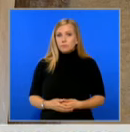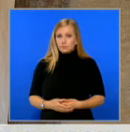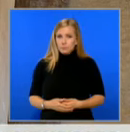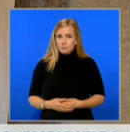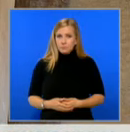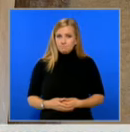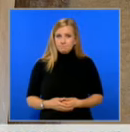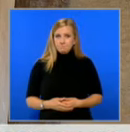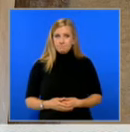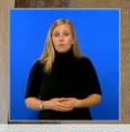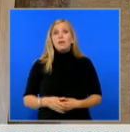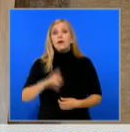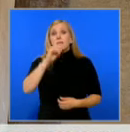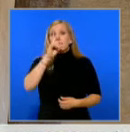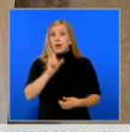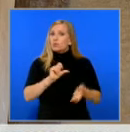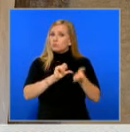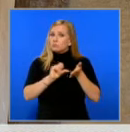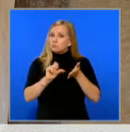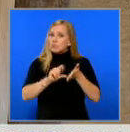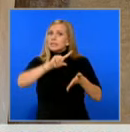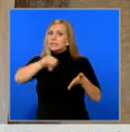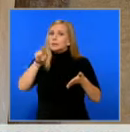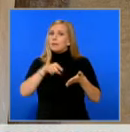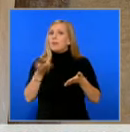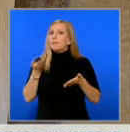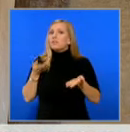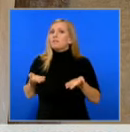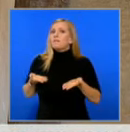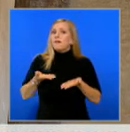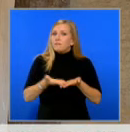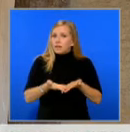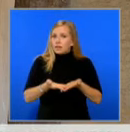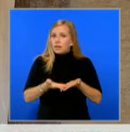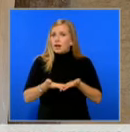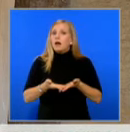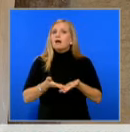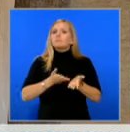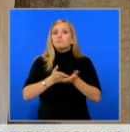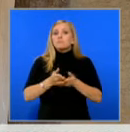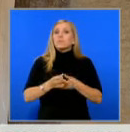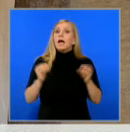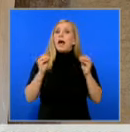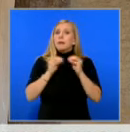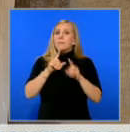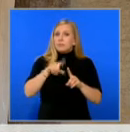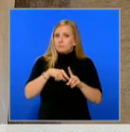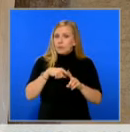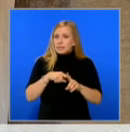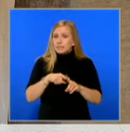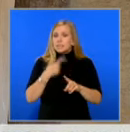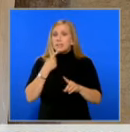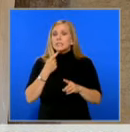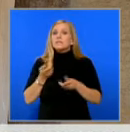сутринта важно е да се отбележи че забраната беше въведена през април тази година и тя важи за забрана за внос на